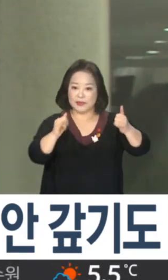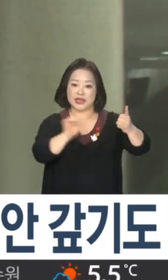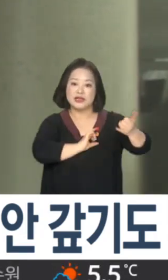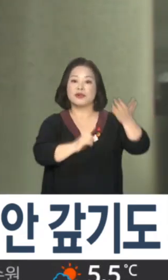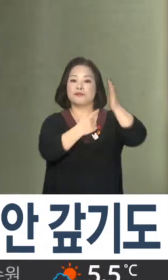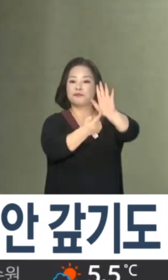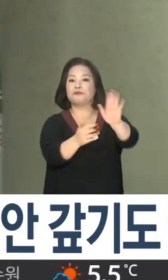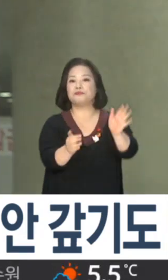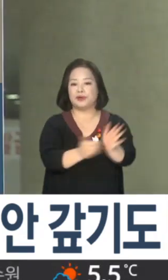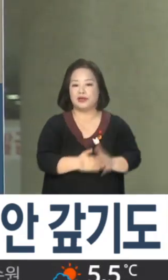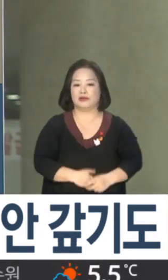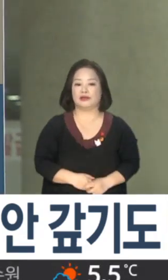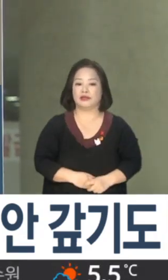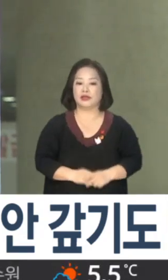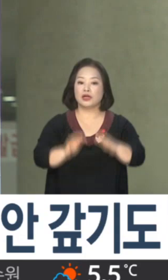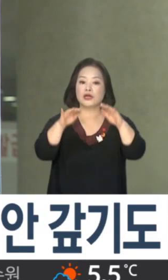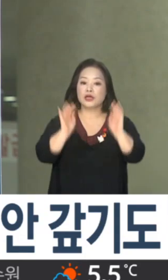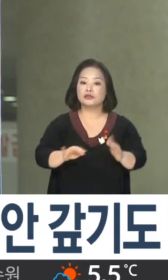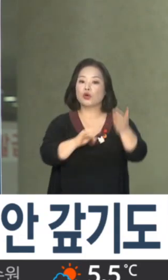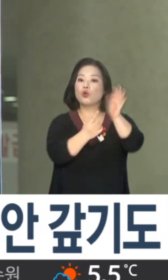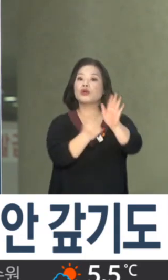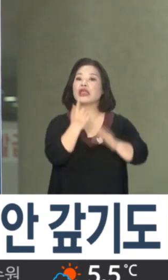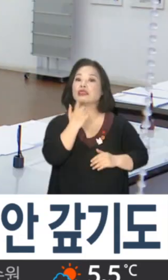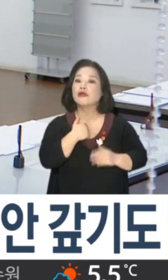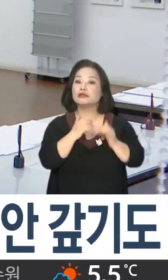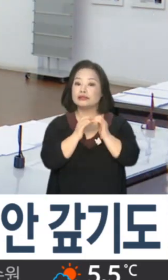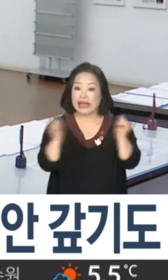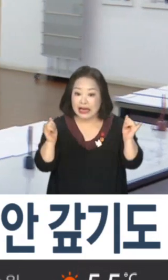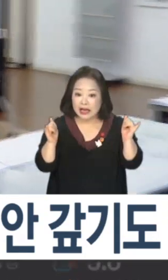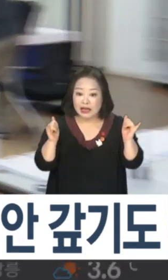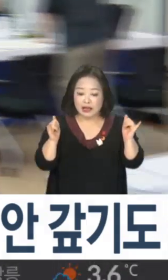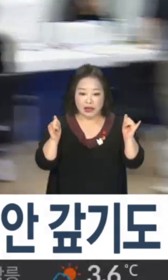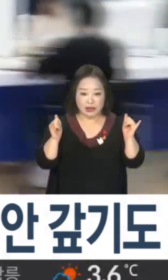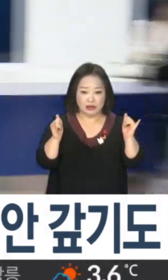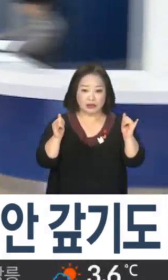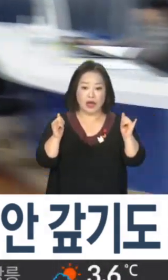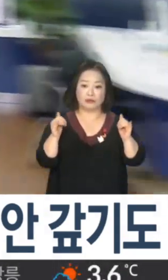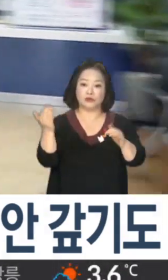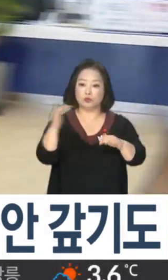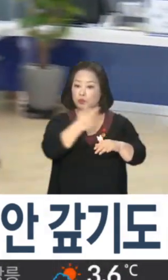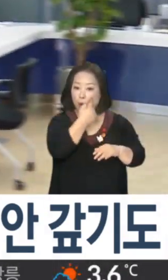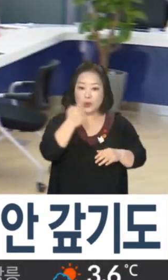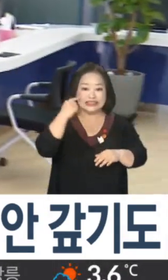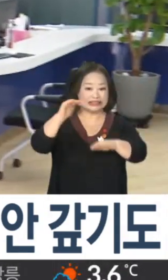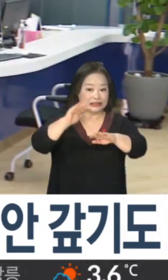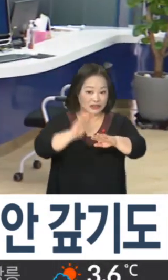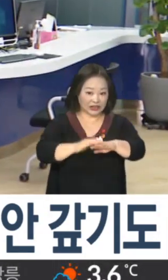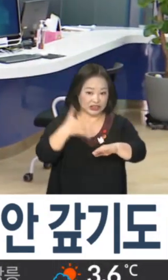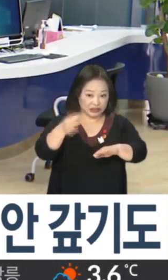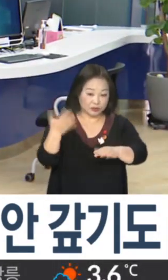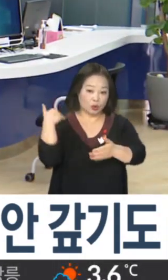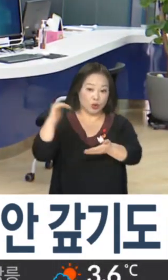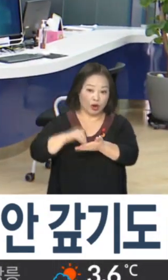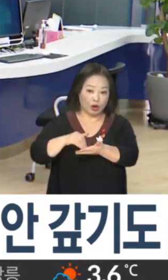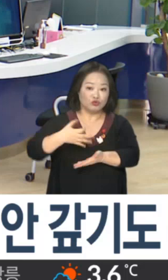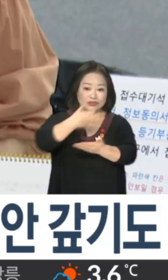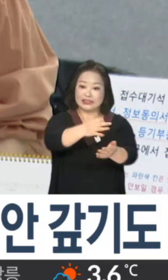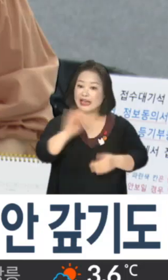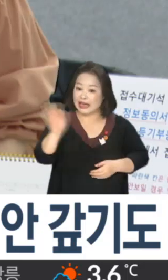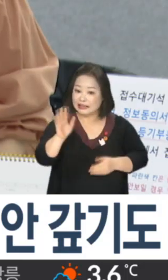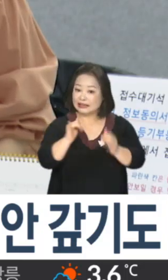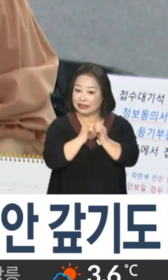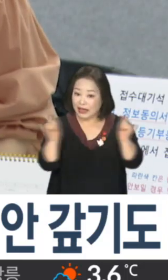최초 공개했습니다 공개 대상이 되는 상습 채무 불이행자 과거 3년간 두 차례 이상 전세